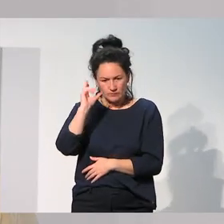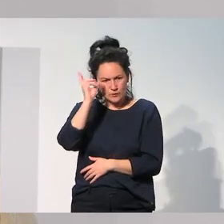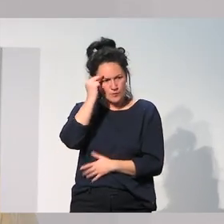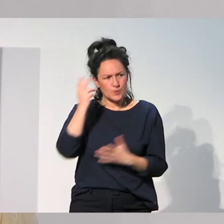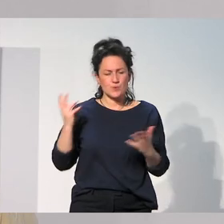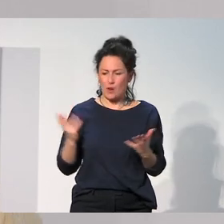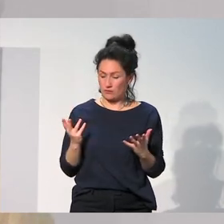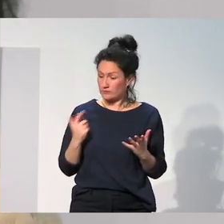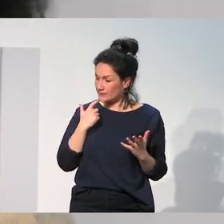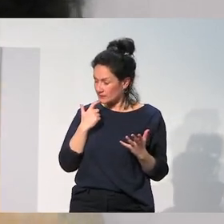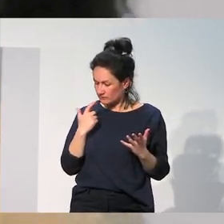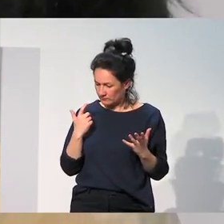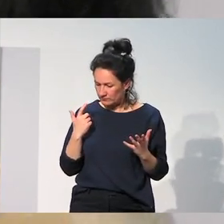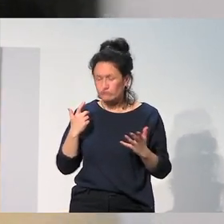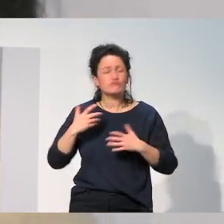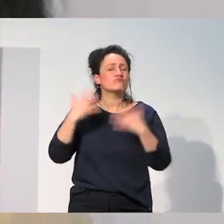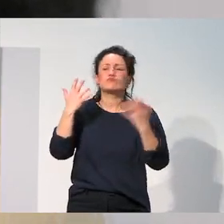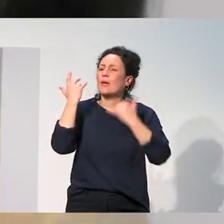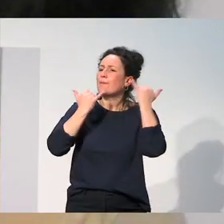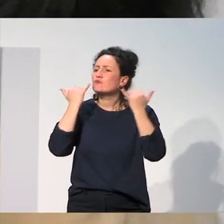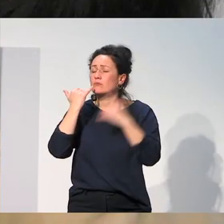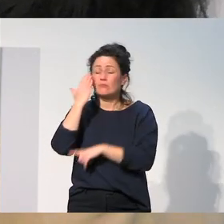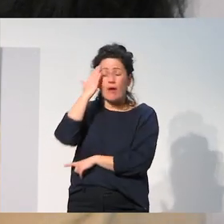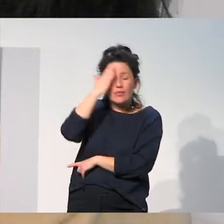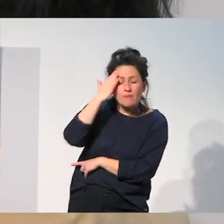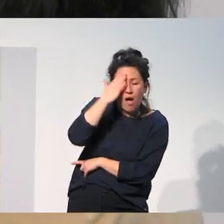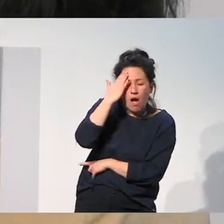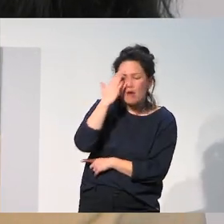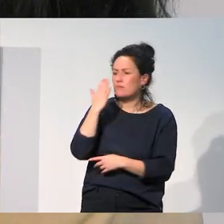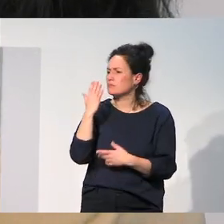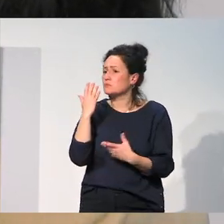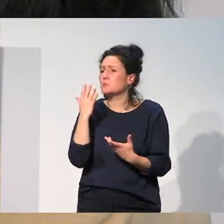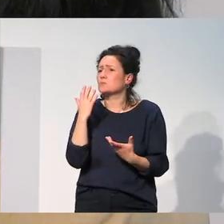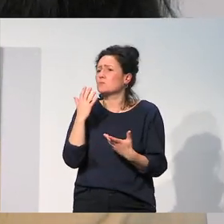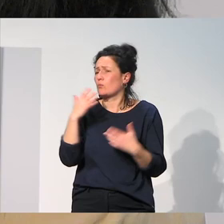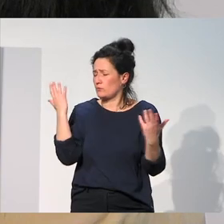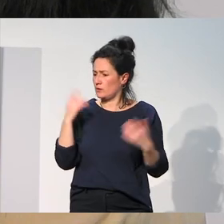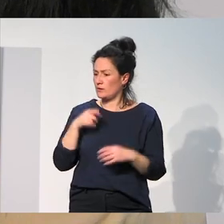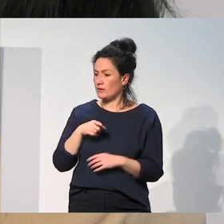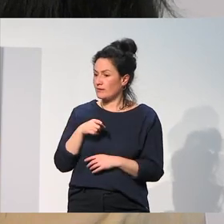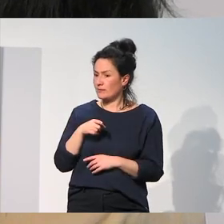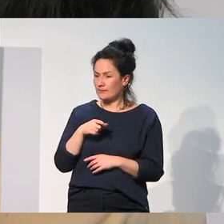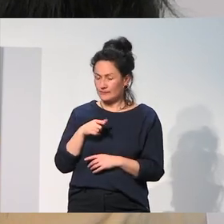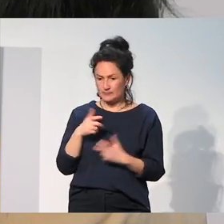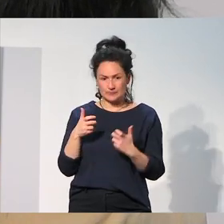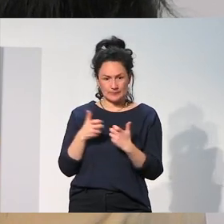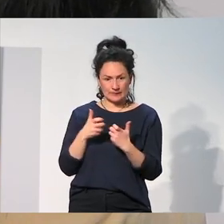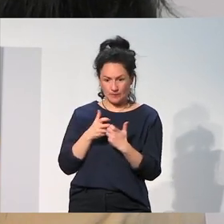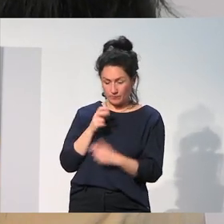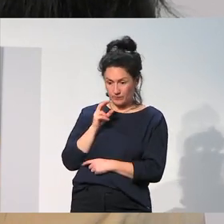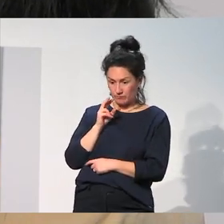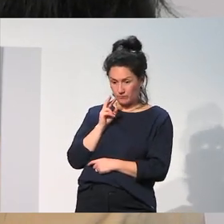d'un coup, quand on arrive à regarder... Alors là, ça peut être un animal, mais un être humain, enfin, c'est tout. Quand on arrive à regarder quelque chose